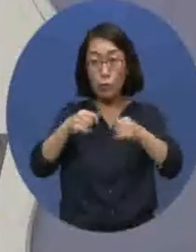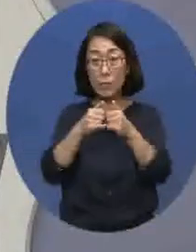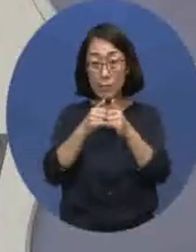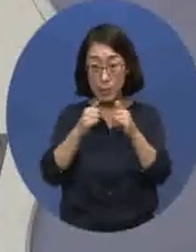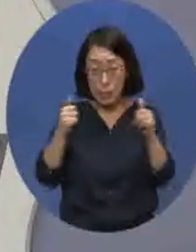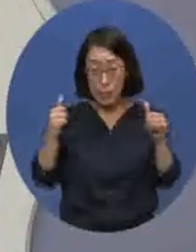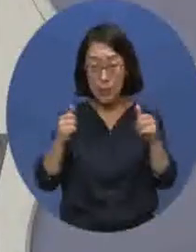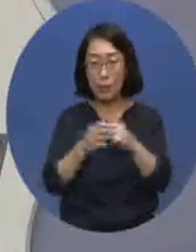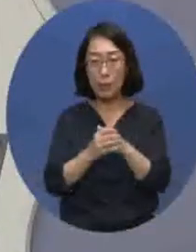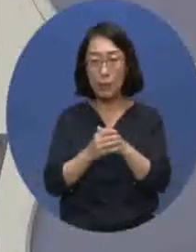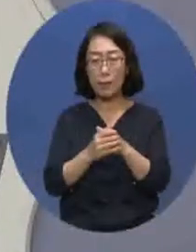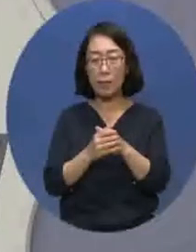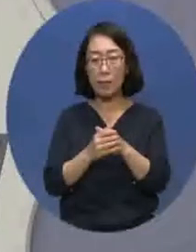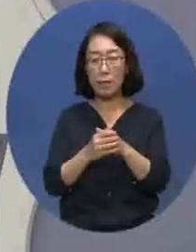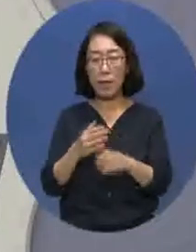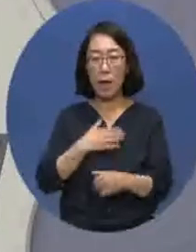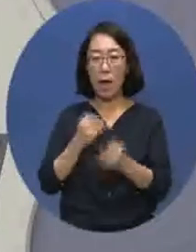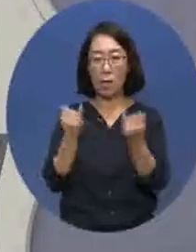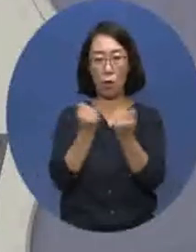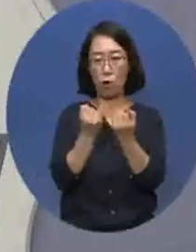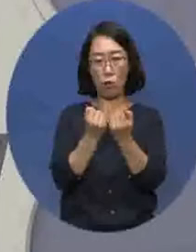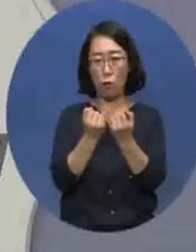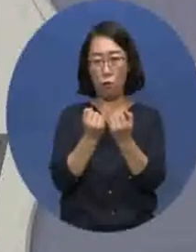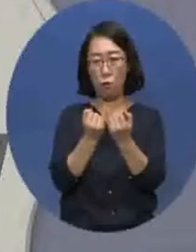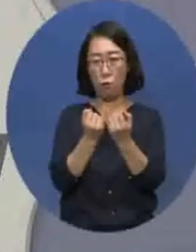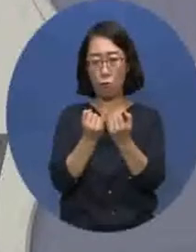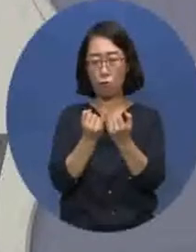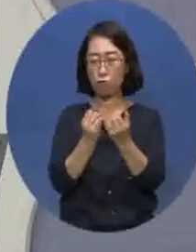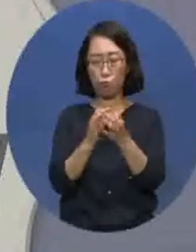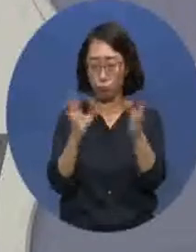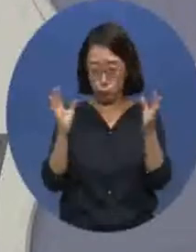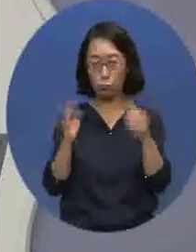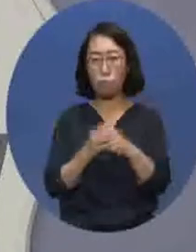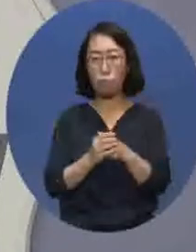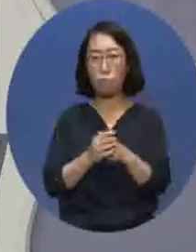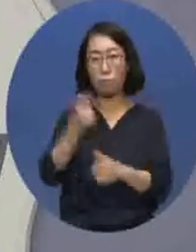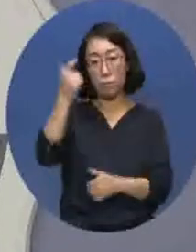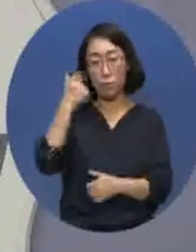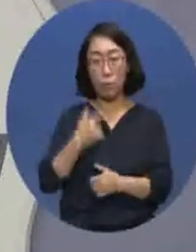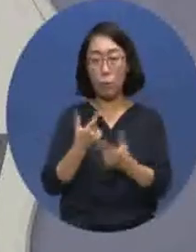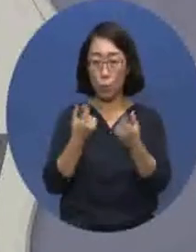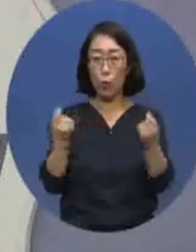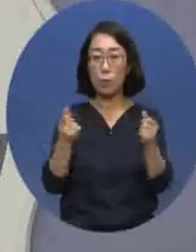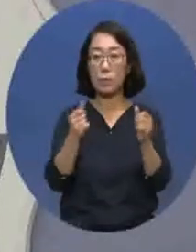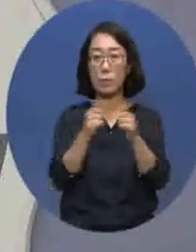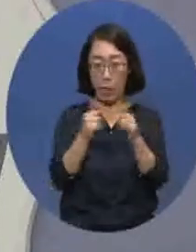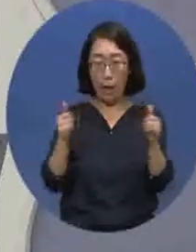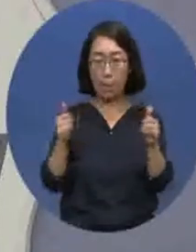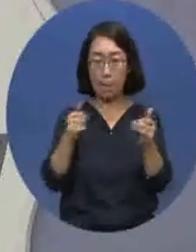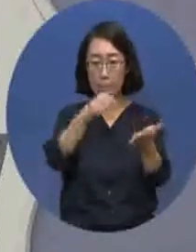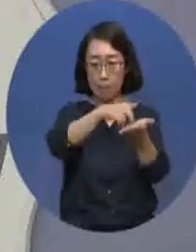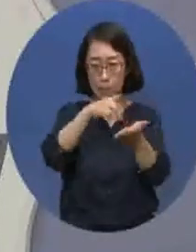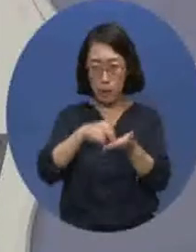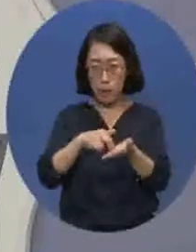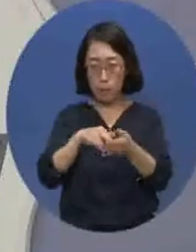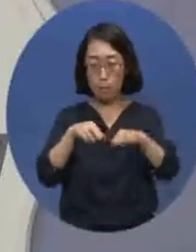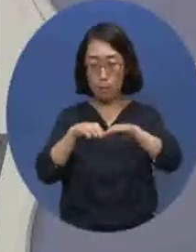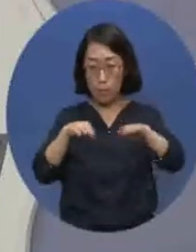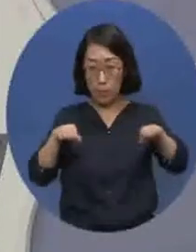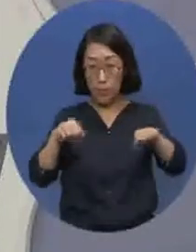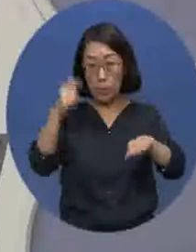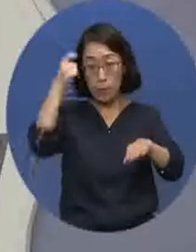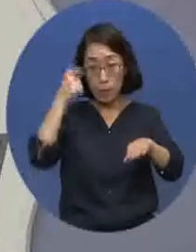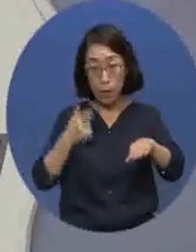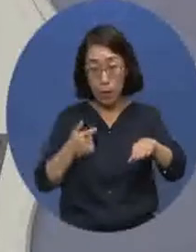달하는 우리가 그런 느낌을 받지 않을 정도로 그래서 그냥 같은 정치인인 거죠 그래서 그런 것들이